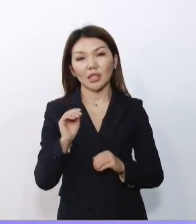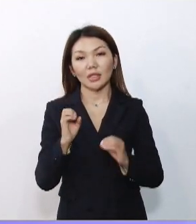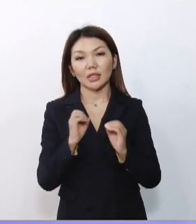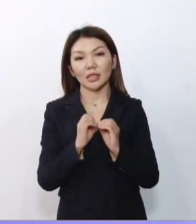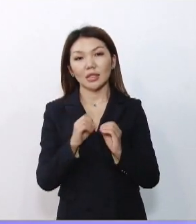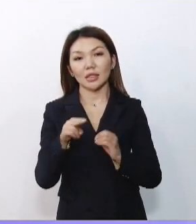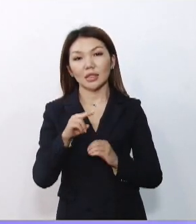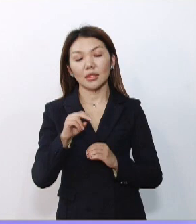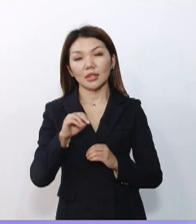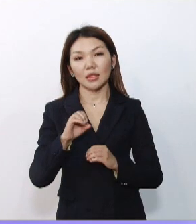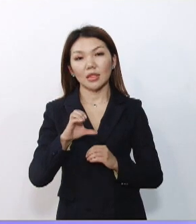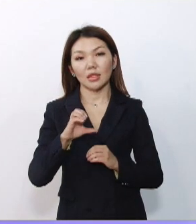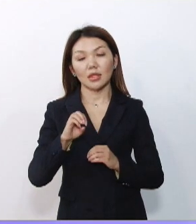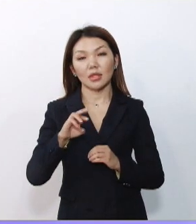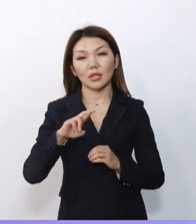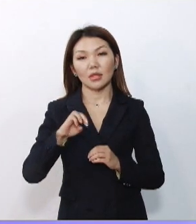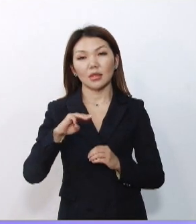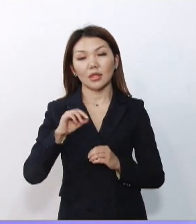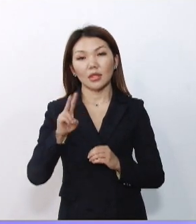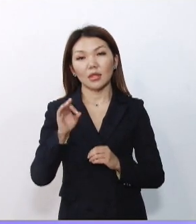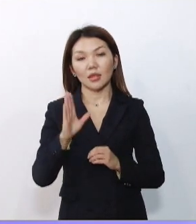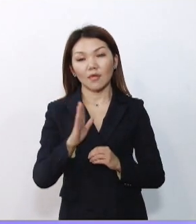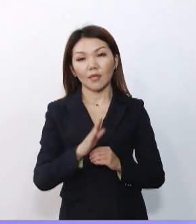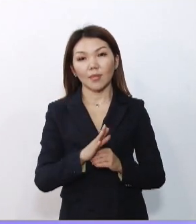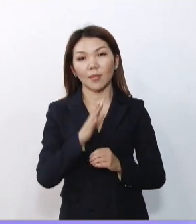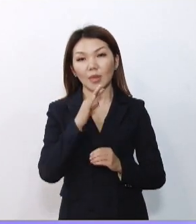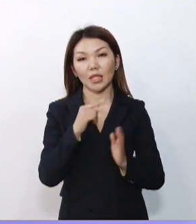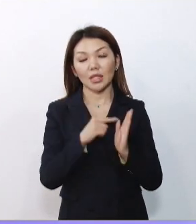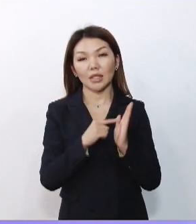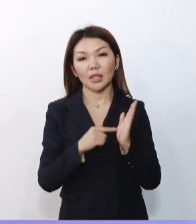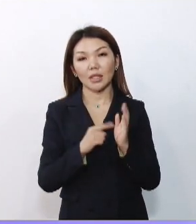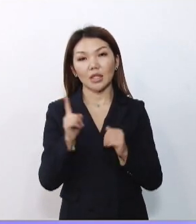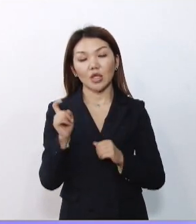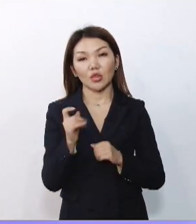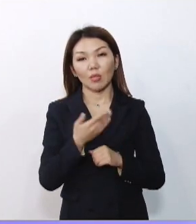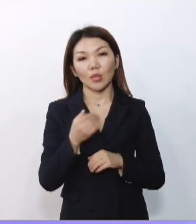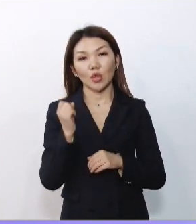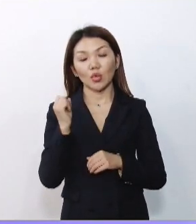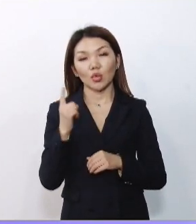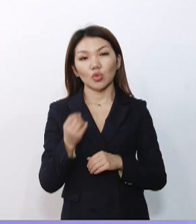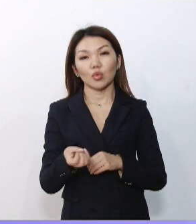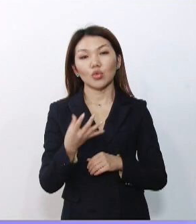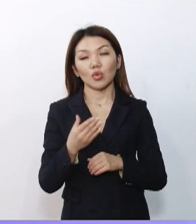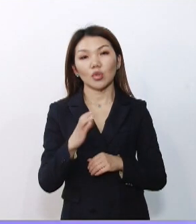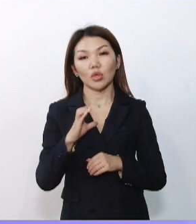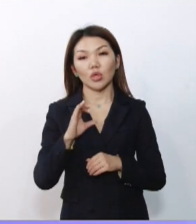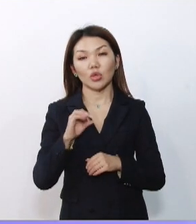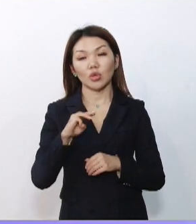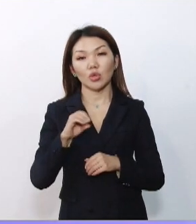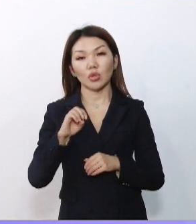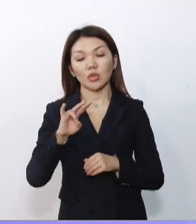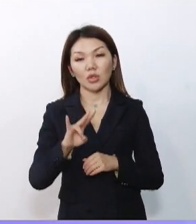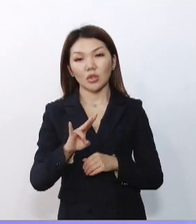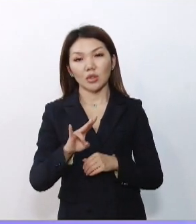десятков. При делении на 100 мы узнаем, сколько в числе сотен. При делении